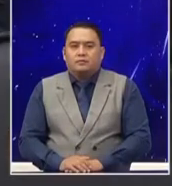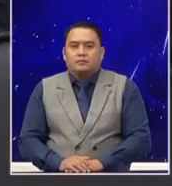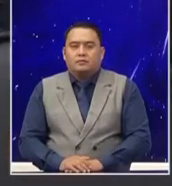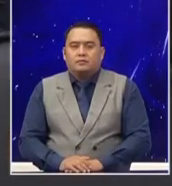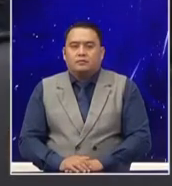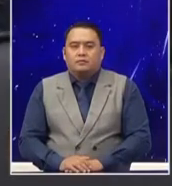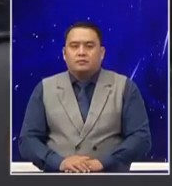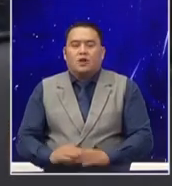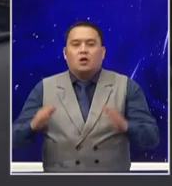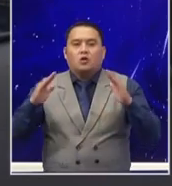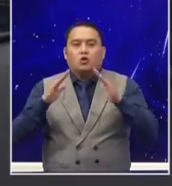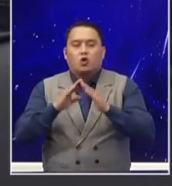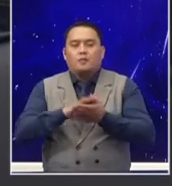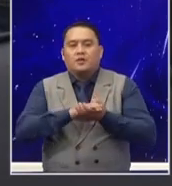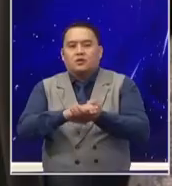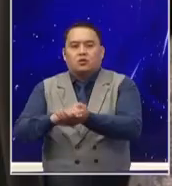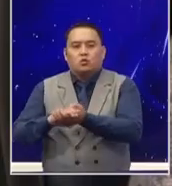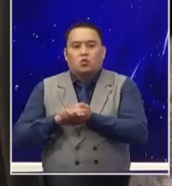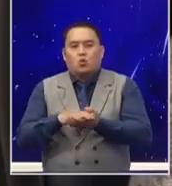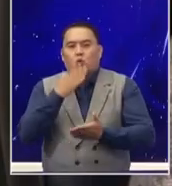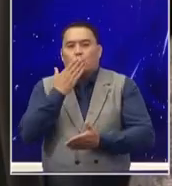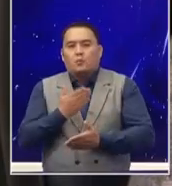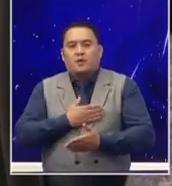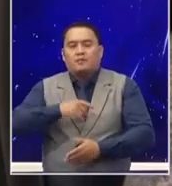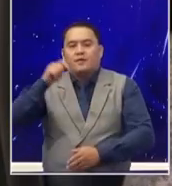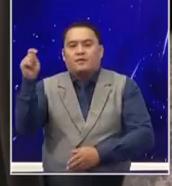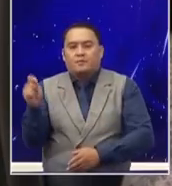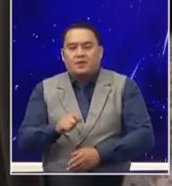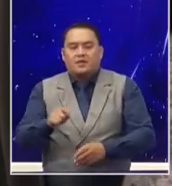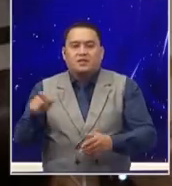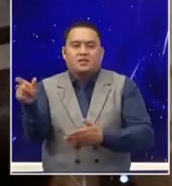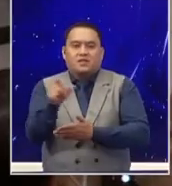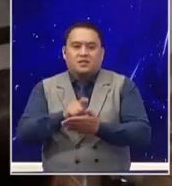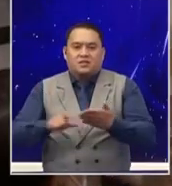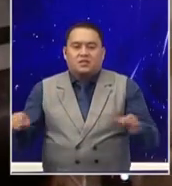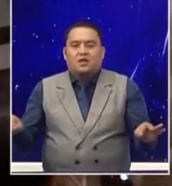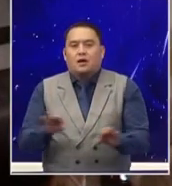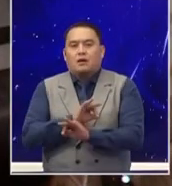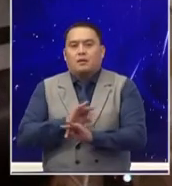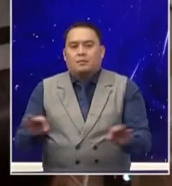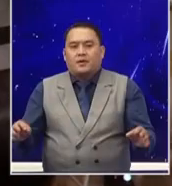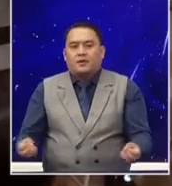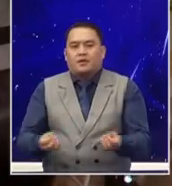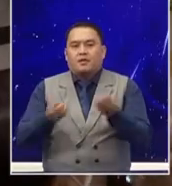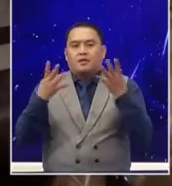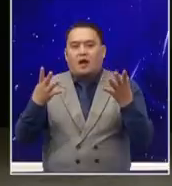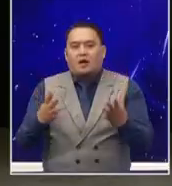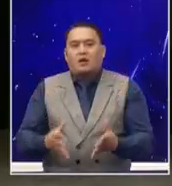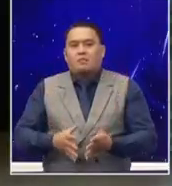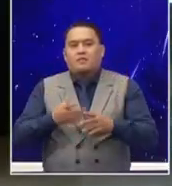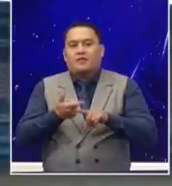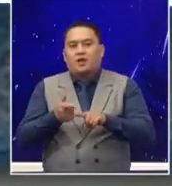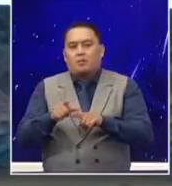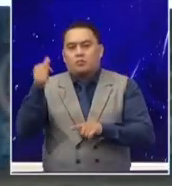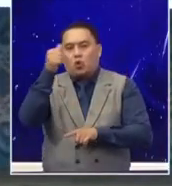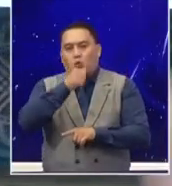В Доме дружбы звучат трогательные и любимые всеми песни о войне. Фестиваль «Радуга Жетысу» всегда проходит ярко и масштабно. Однако в этом году,